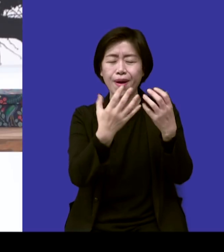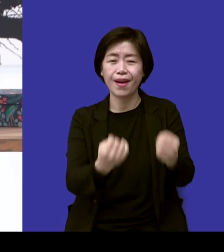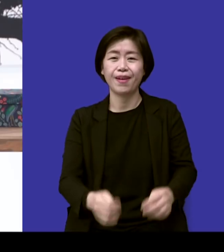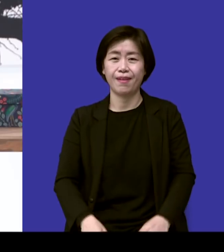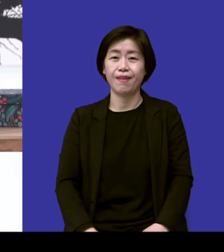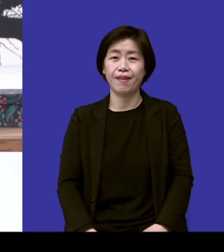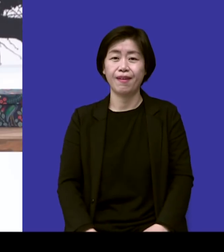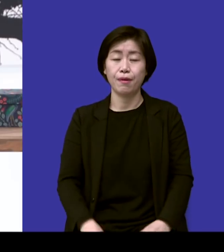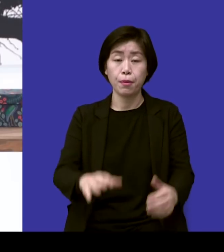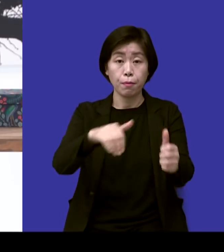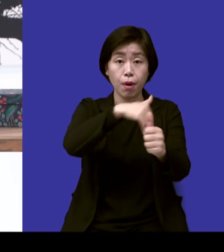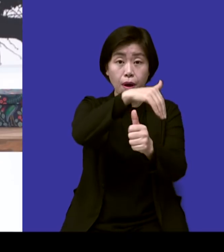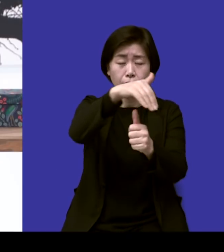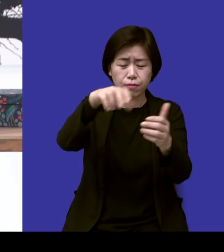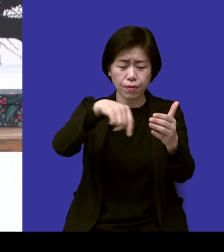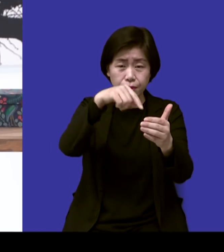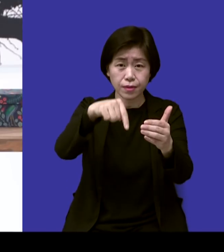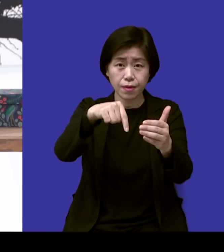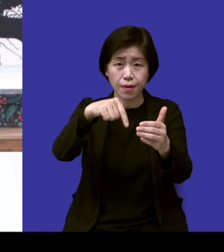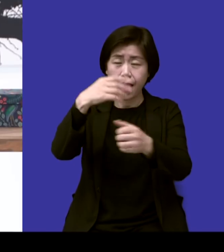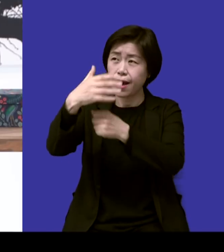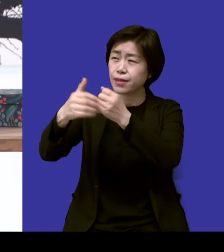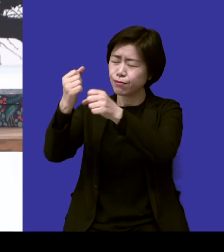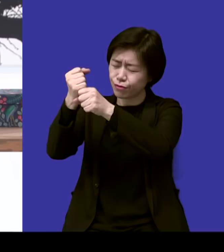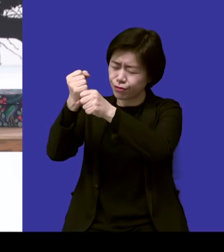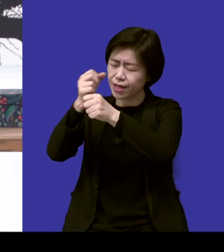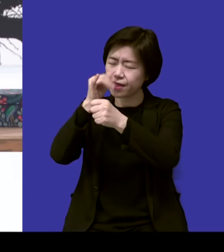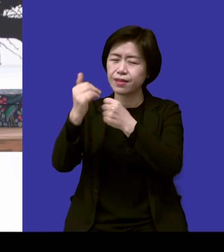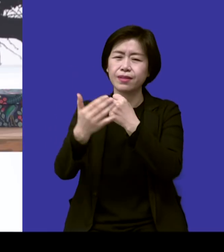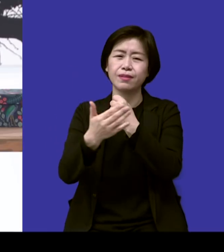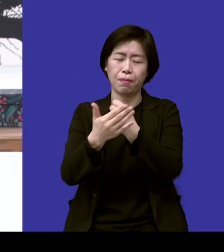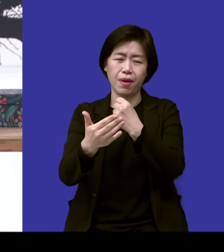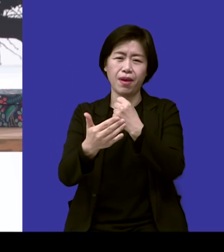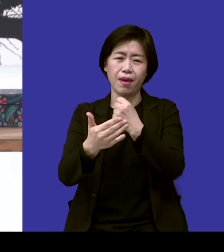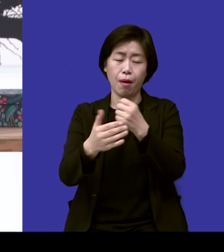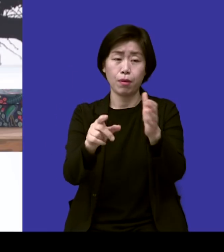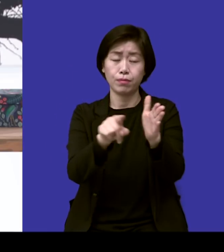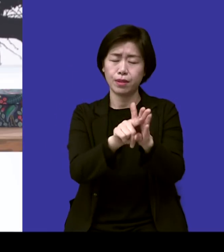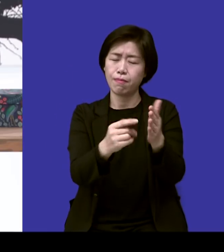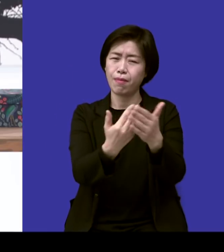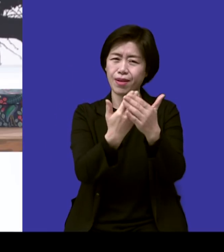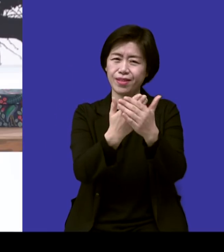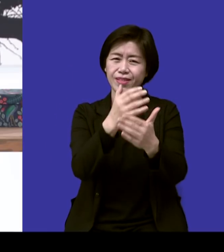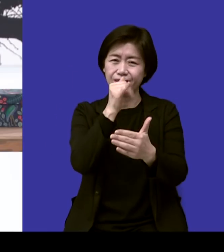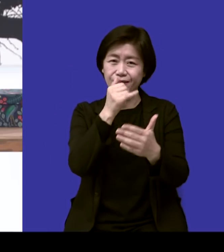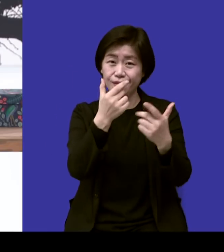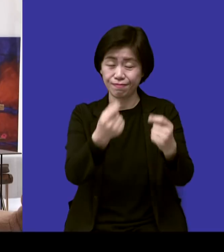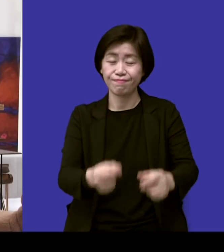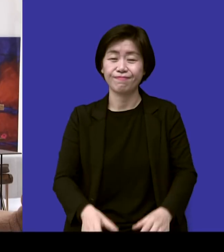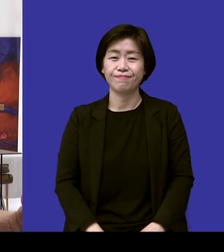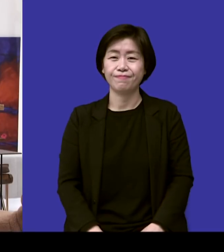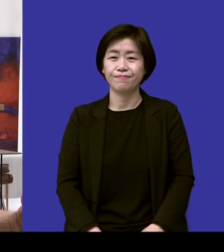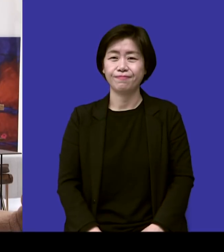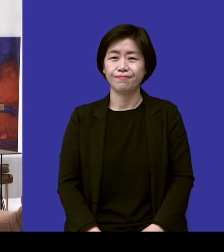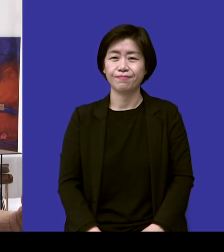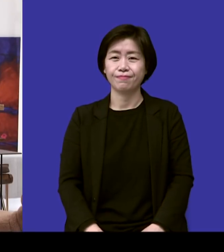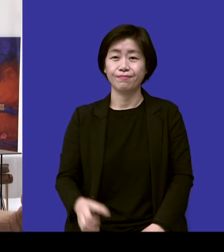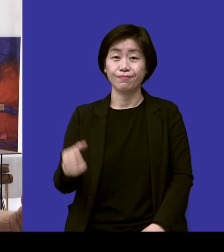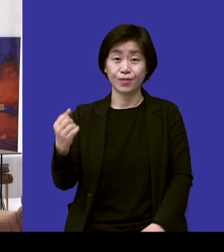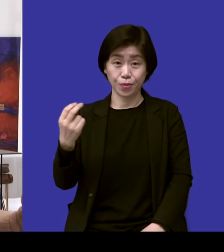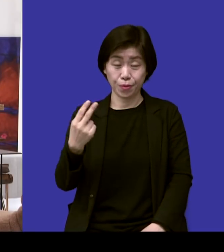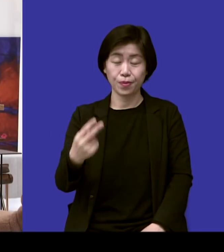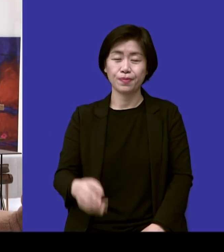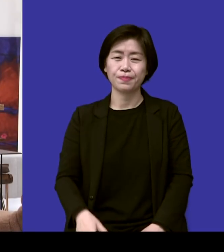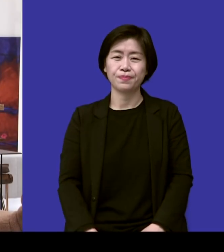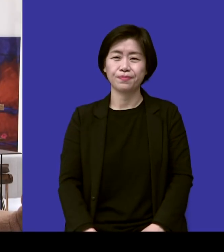상황마다 하나님을 붙잡았기 때문에 가능했구나, 저런 멋진 믿음이 생겨날 수 있었구나라는 생각을 했고, 또 같은